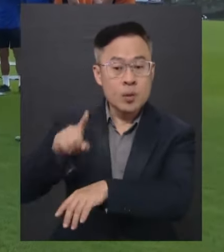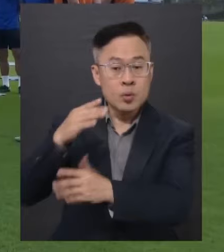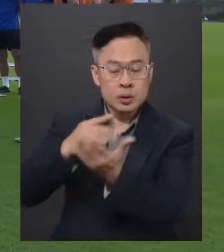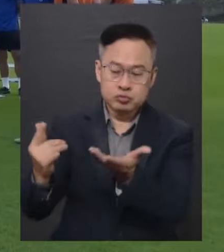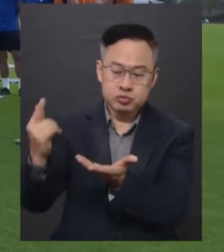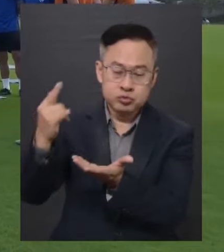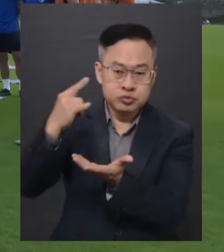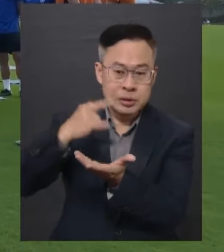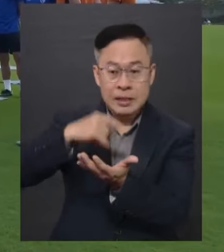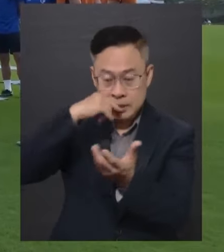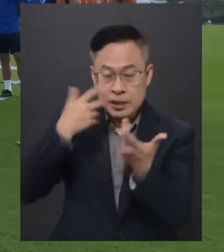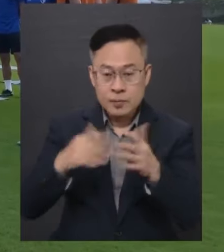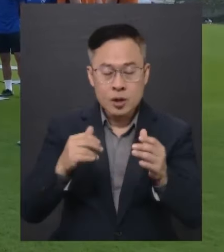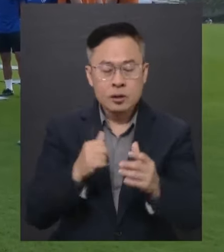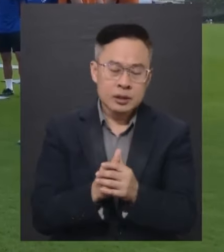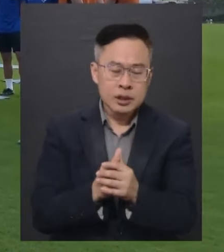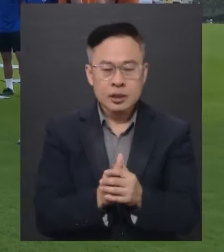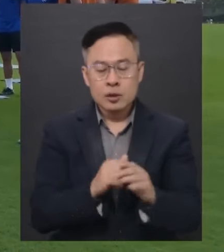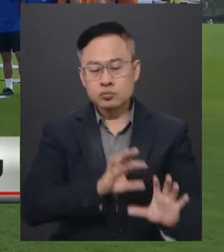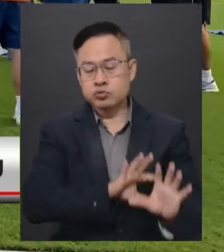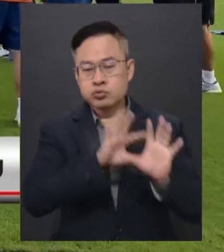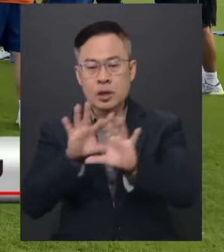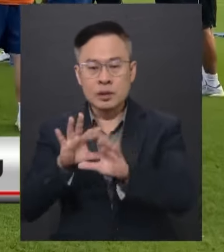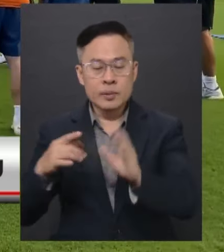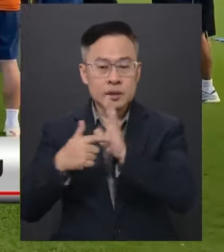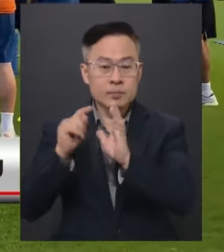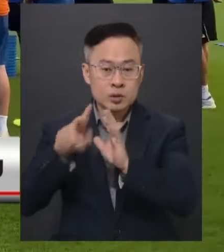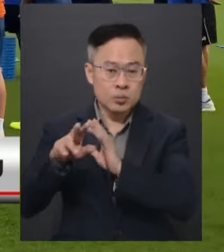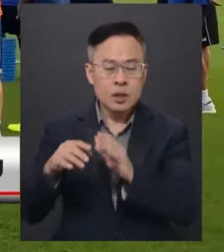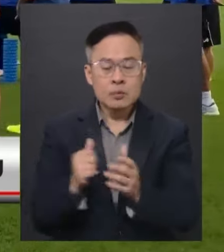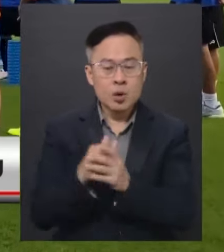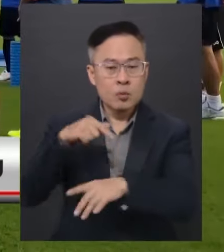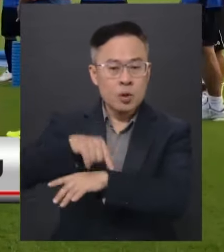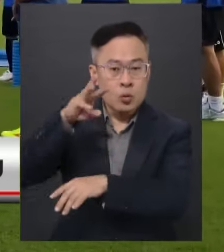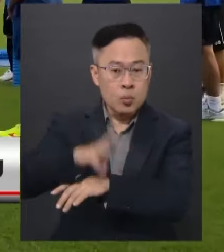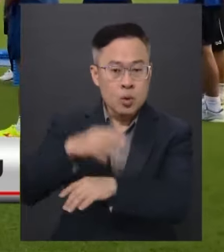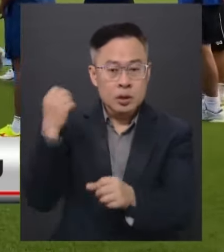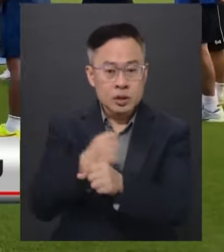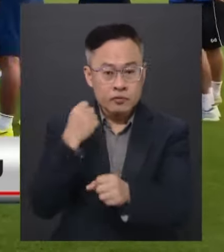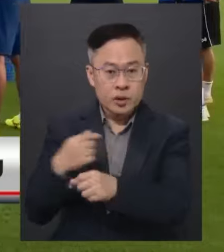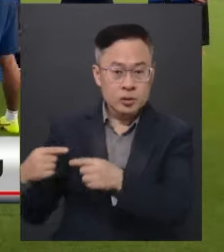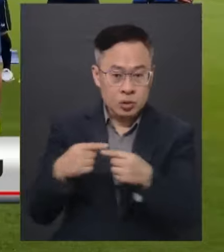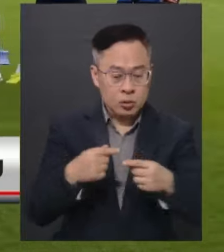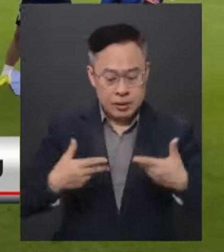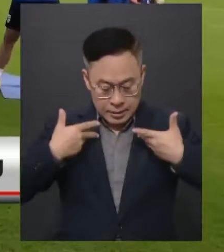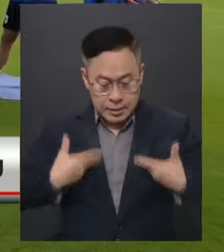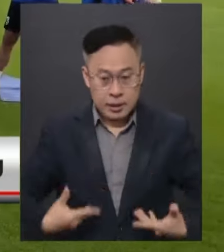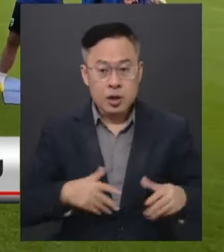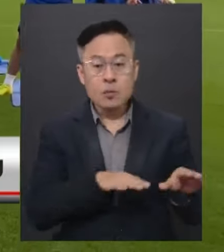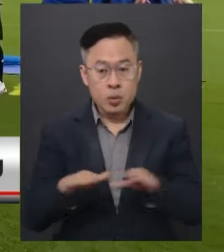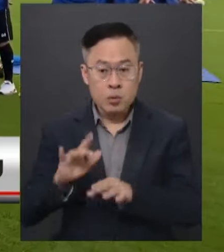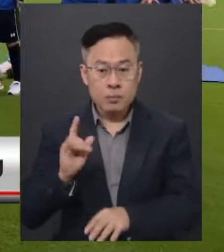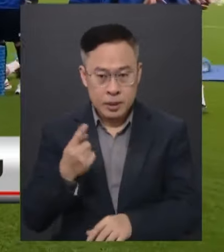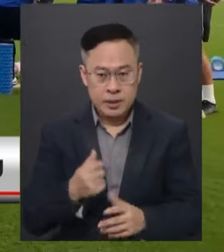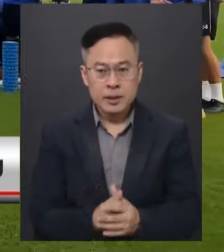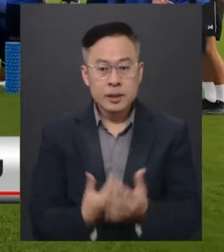ก็ลงฝึกซ้อนต่อเนื่องทันทีนะครับเพื่อเตรียมความพร้อมในการเจอกับเกาหลีใต้นัดที่ 4นะครับการฝึกซ้อมครั้งนี้ครับอิชิก็นำนักเตะ